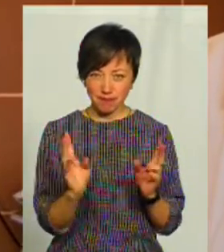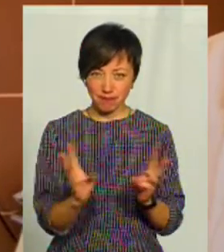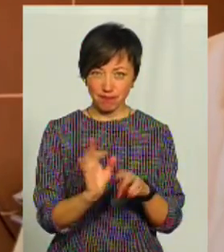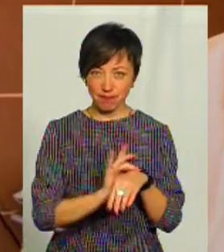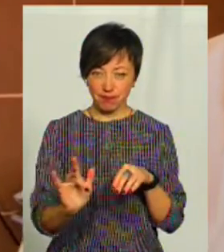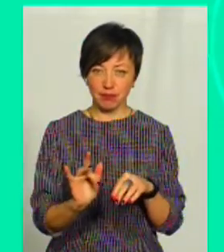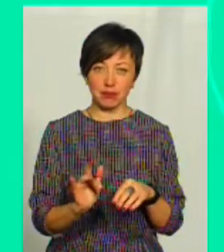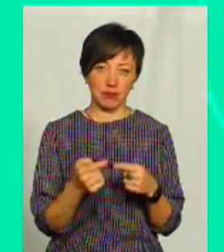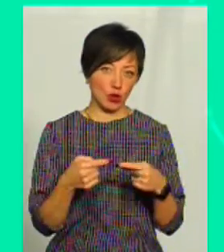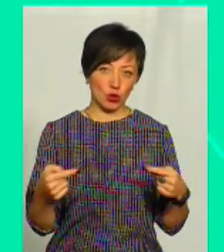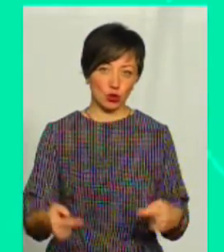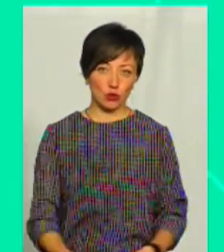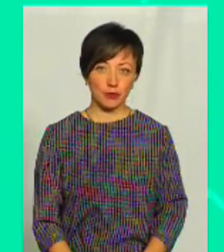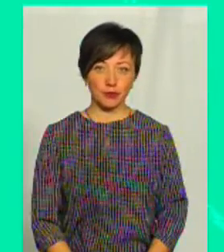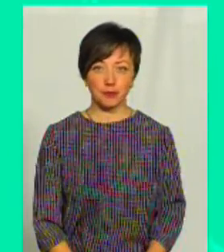тощо.